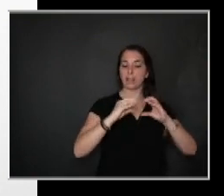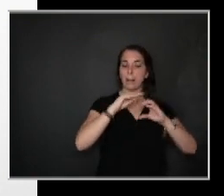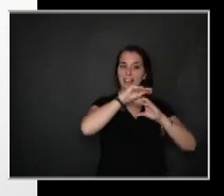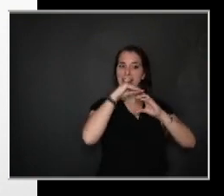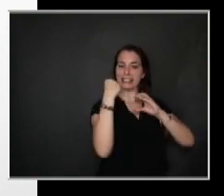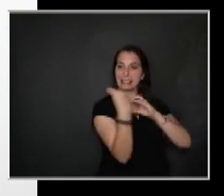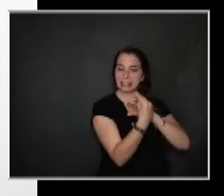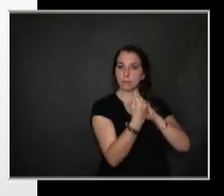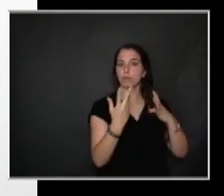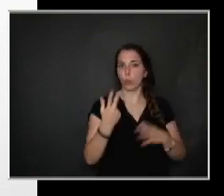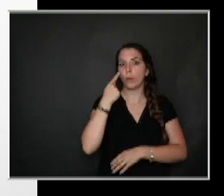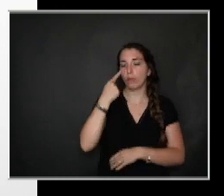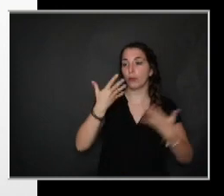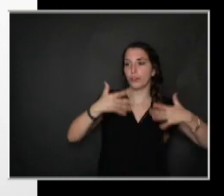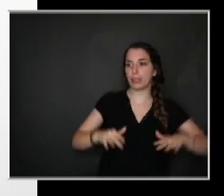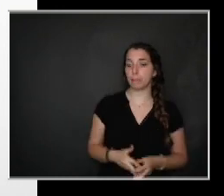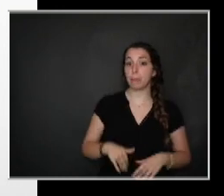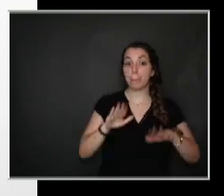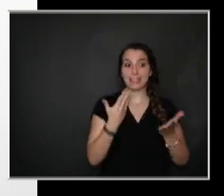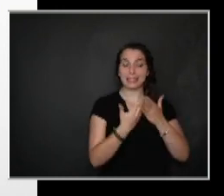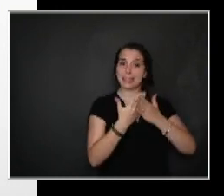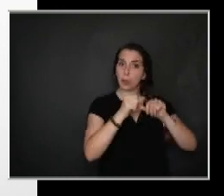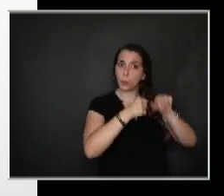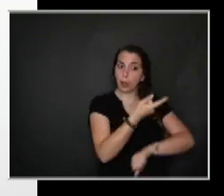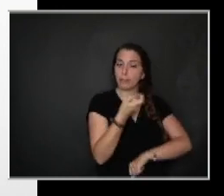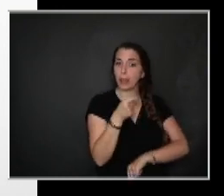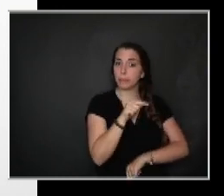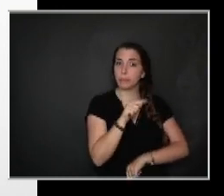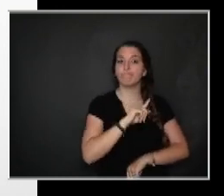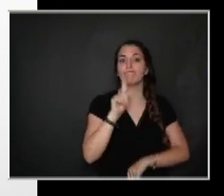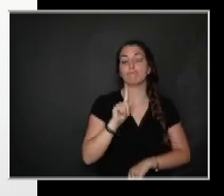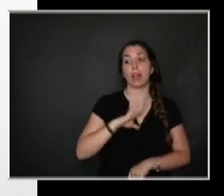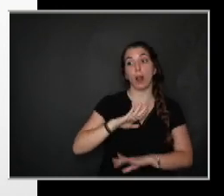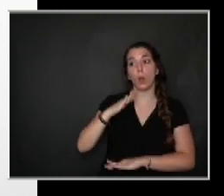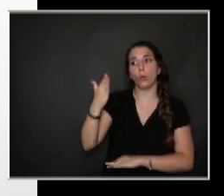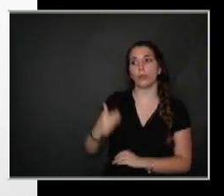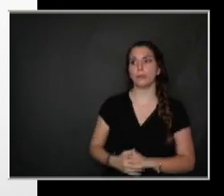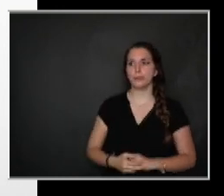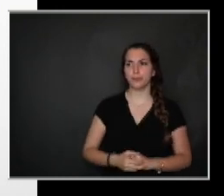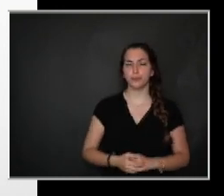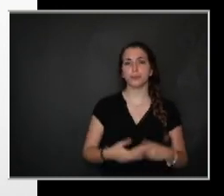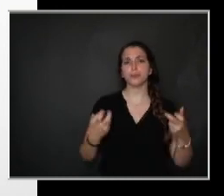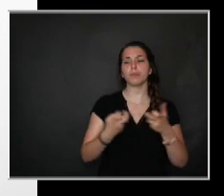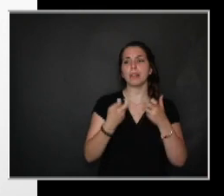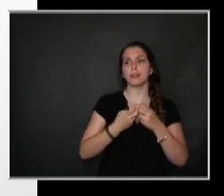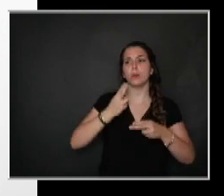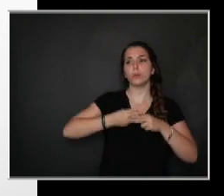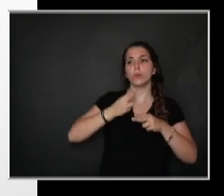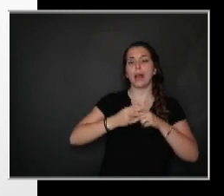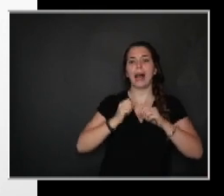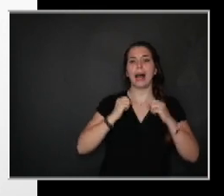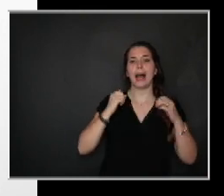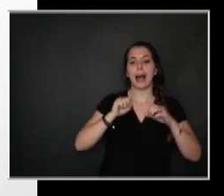autres, comme l'a rappelé Rafat. Mais il n'y a pas que cela comme origine possible des douleurs. Il y a aussi ce qu'on appelle les